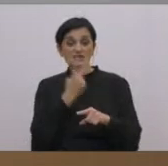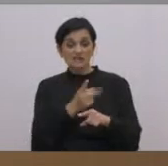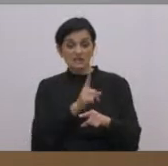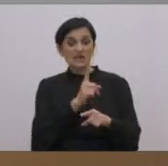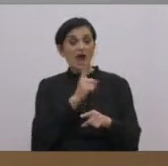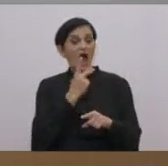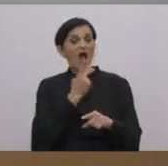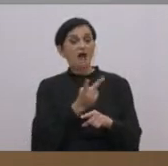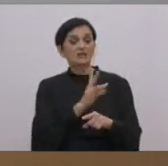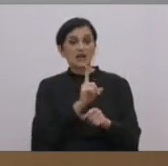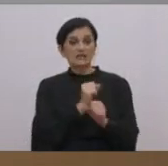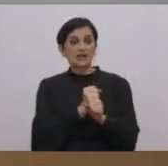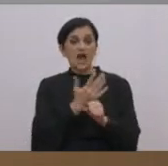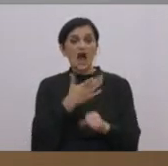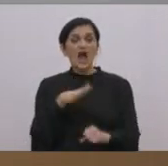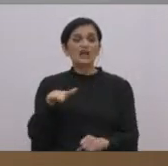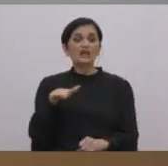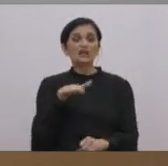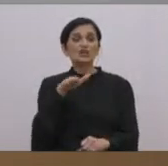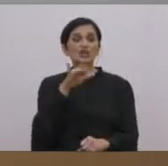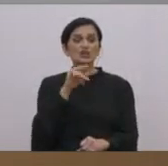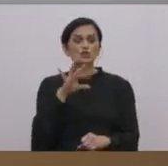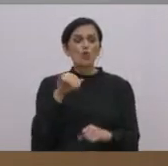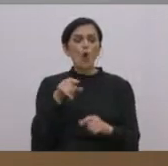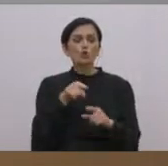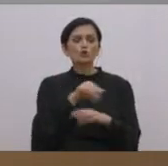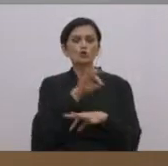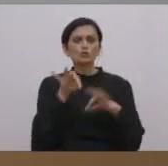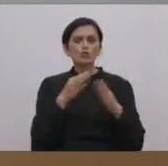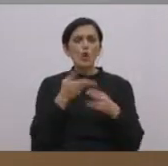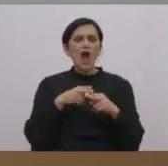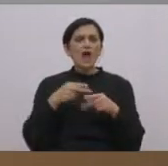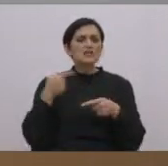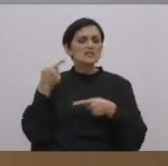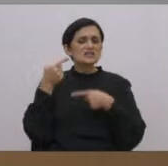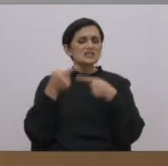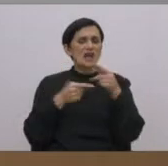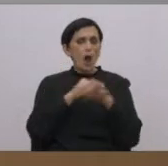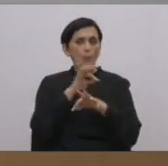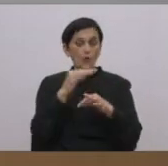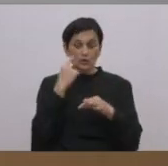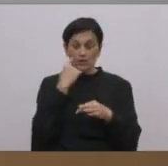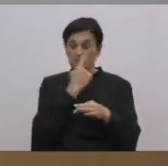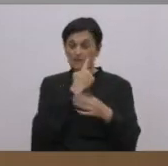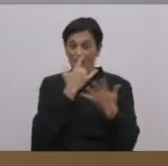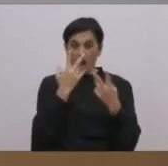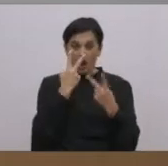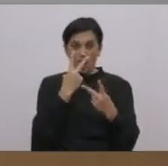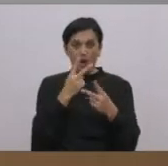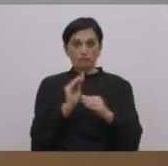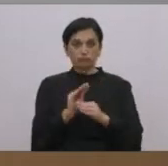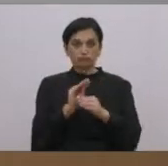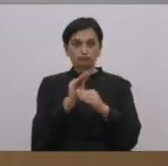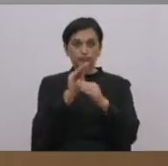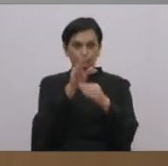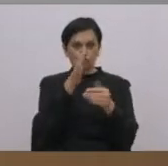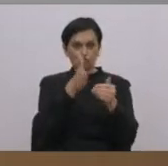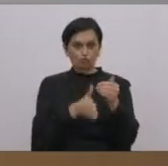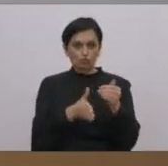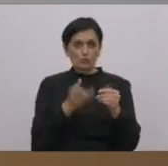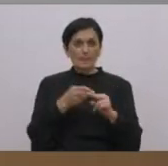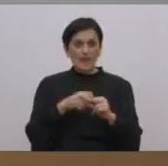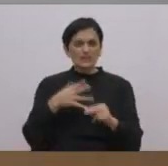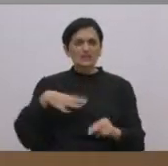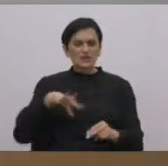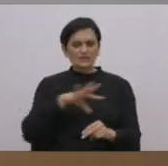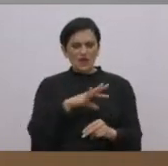რიკოთის პროექტი, ნუ მე ვფიქრობ, ეს საუკუნის პროექტია და თვალსა და ხელშუა იზრდება და სრულდება ეს პროექტი, და მე ვფიქრობ, ეს ქვეყნისათვის